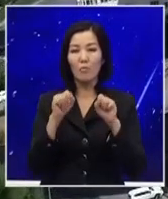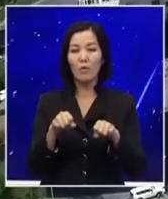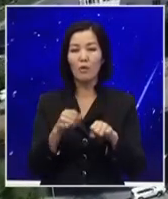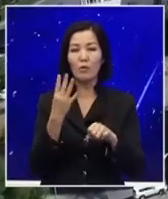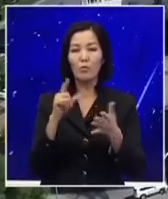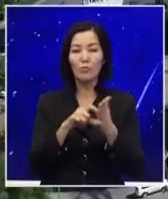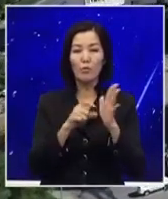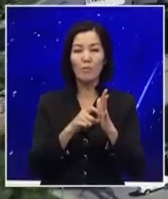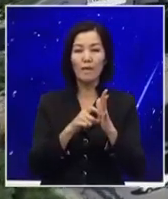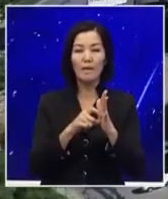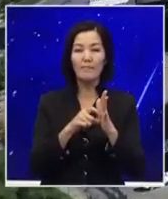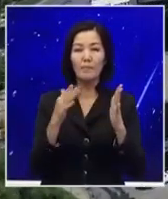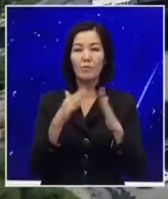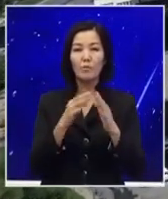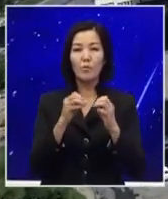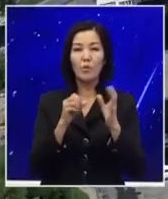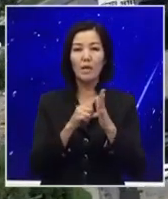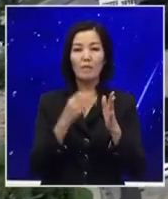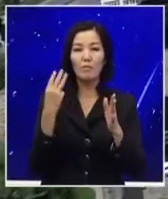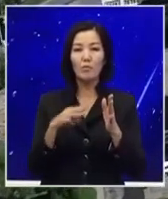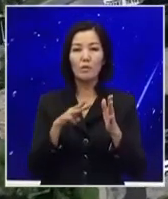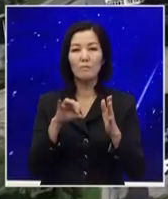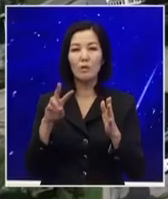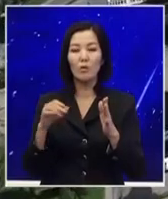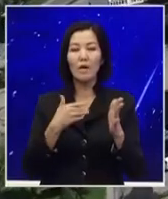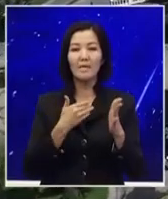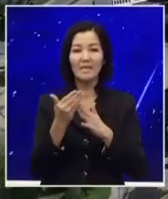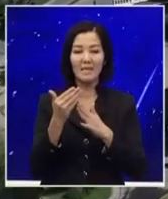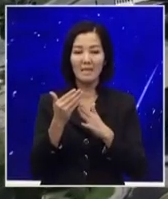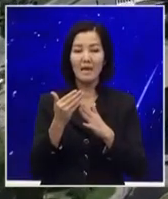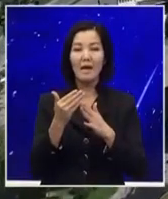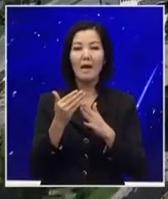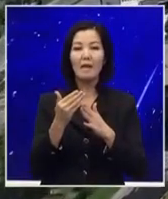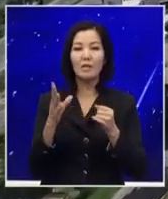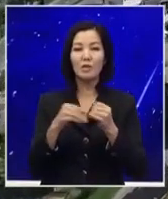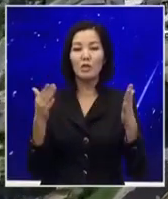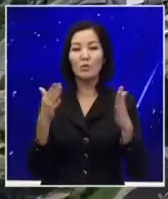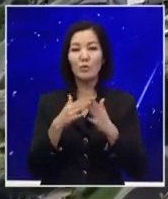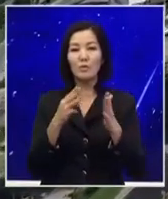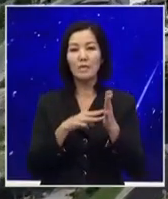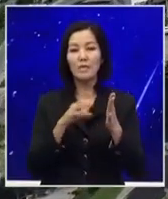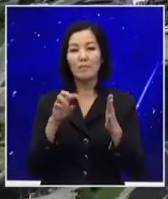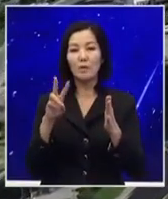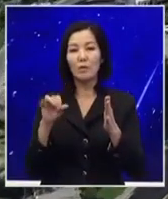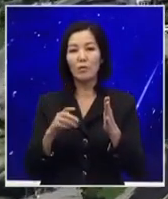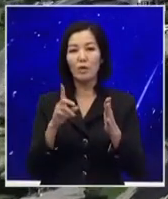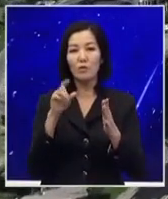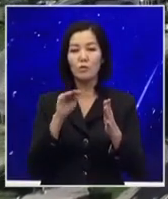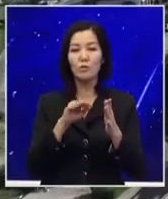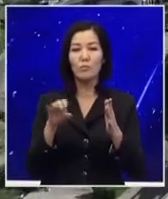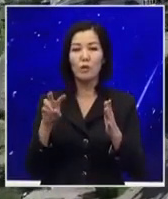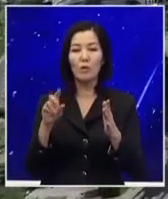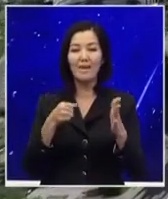Төрт бөлмелі пәтер құны 16 мен 30 миллион аралығында. Жеке тұрғын үй құны 8 миллион мен 100 миллион